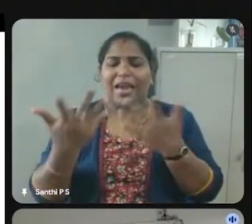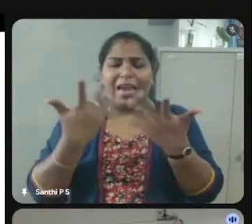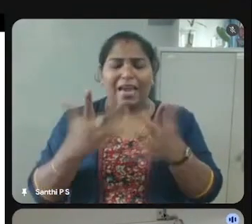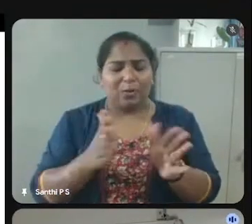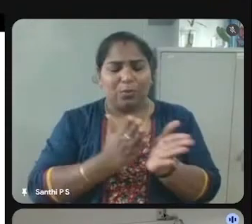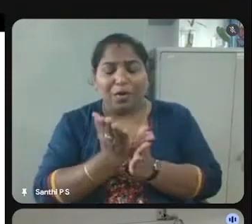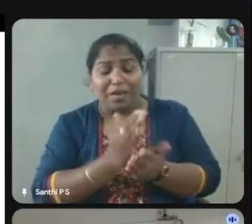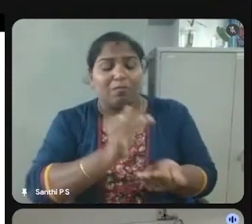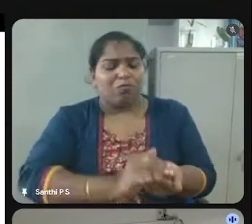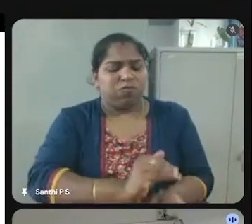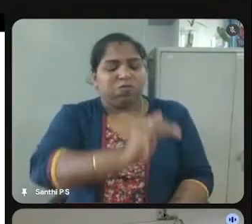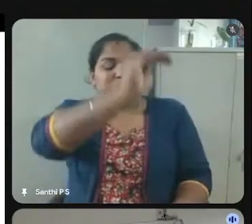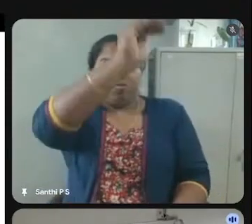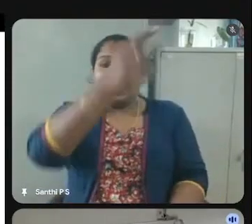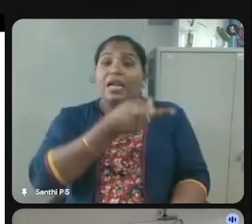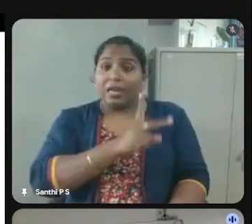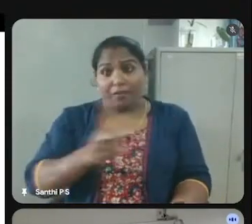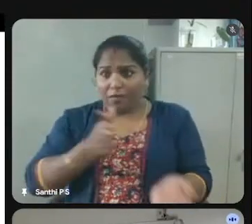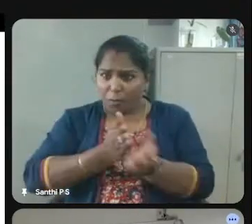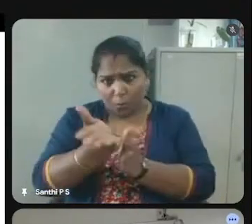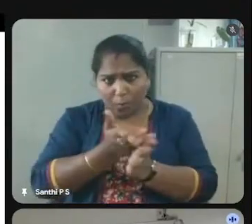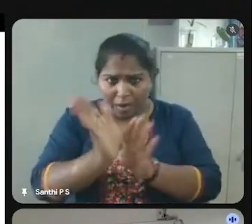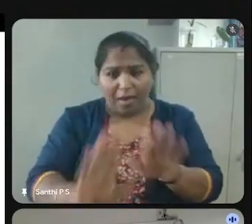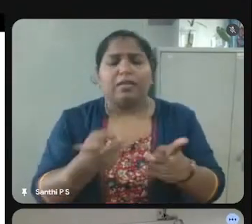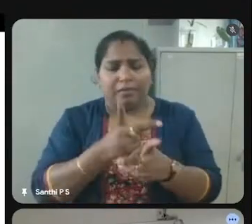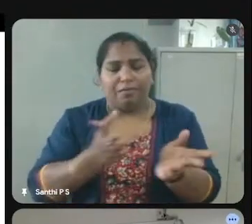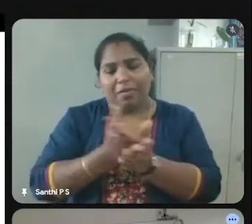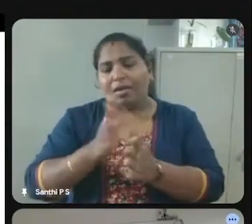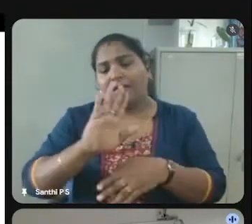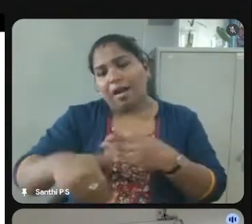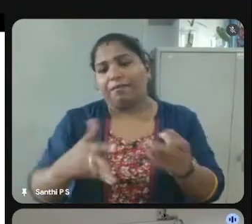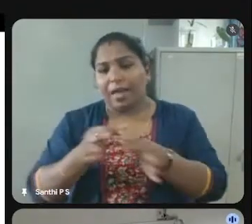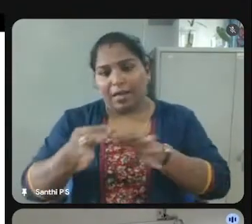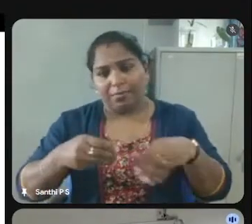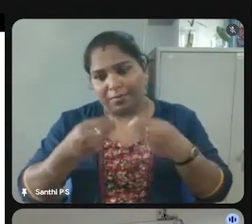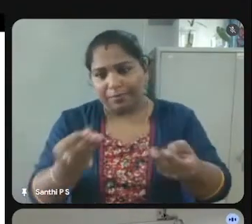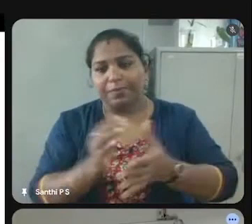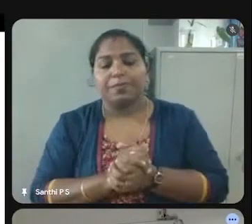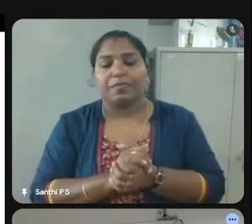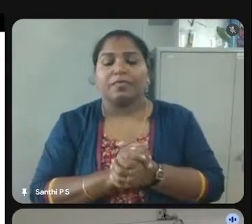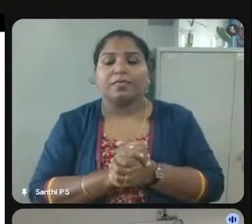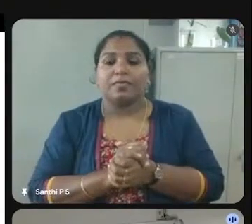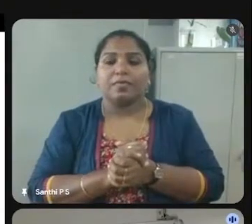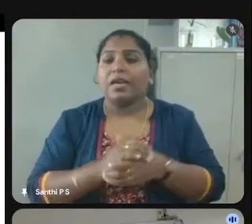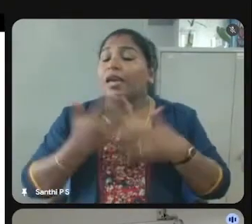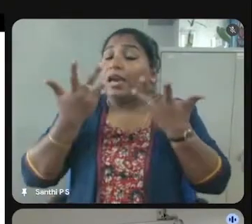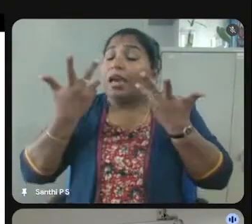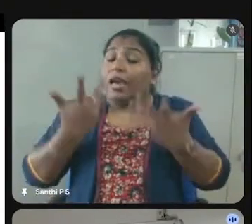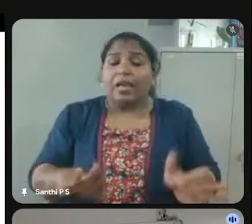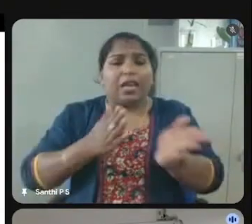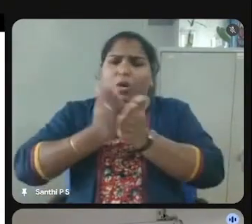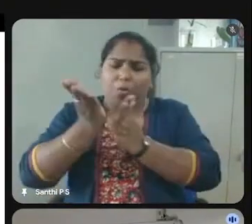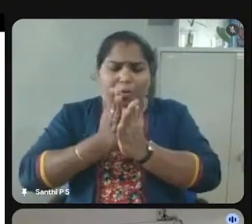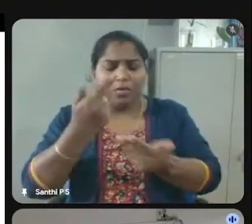അത് ഓരോന്നും ഓരോ രീതിയിലാണ്. അതിനി പോകെ ഞാൻ പറയാം. അപ്പോ ഏത് രീതിയിൽ ആയാൽ തന്നെ നമ്മുടെ കുഞ്ഞിന്